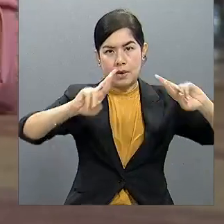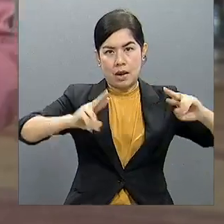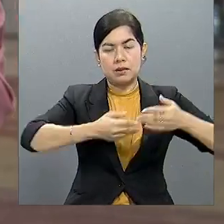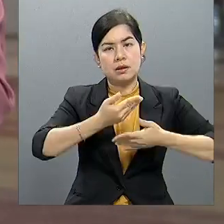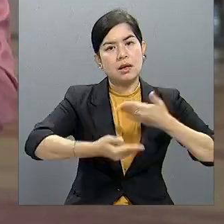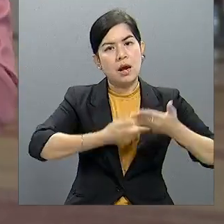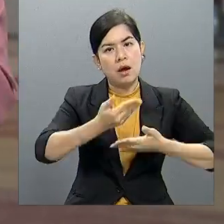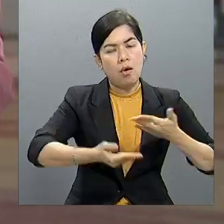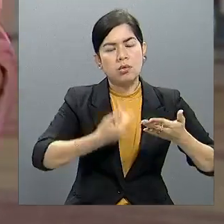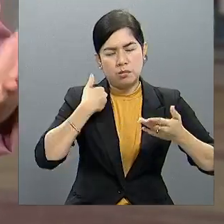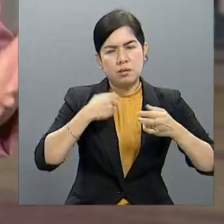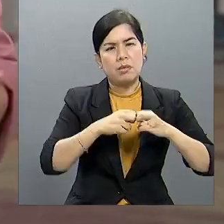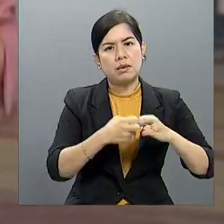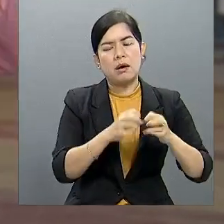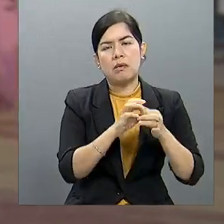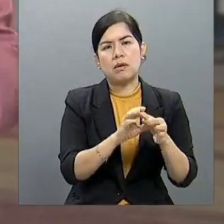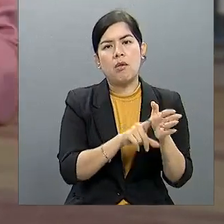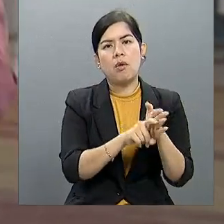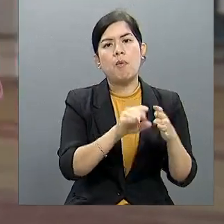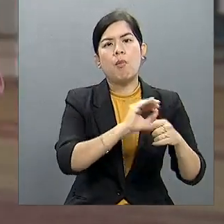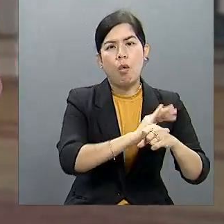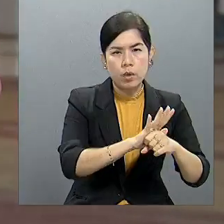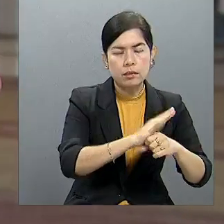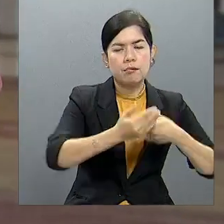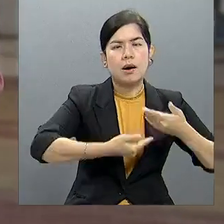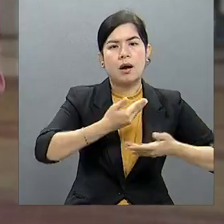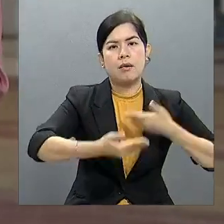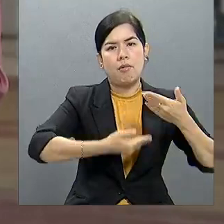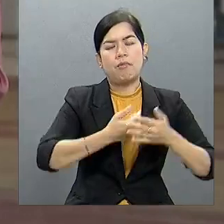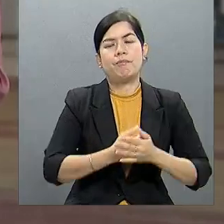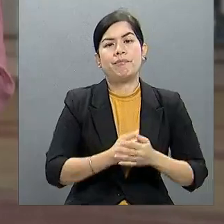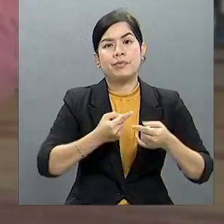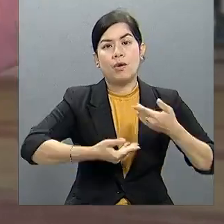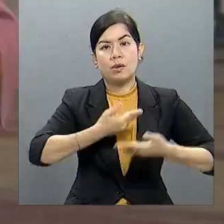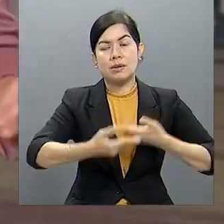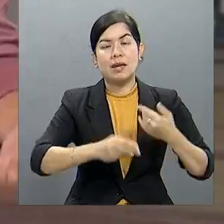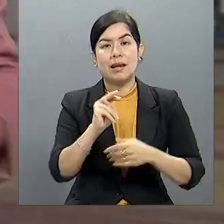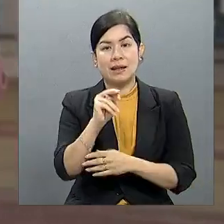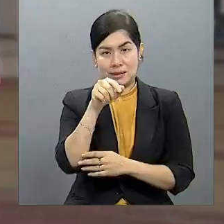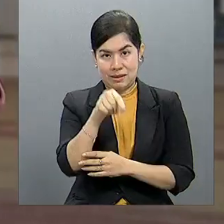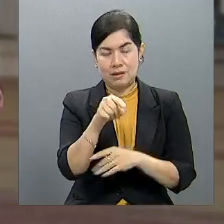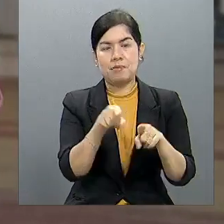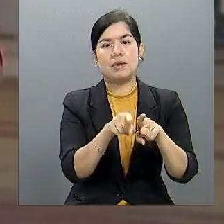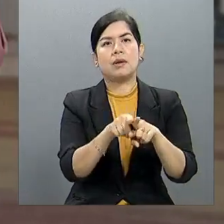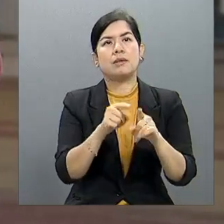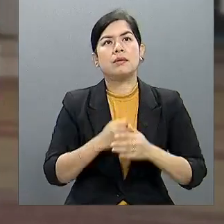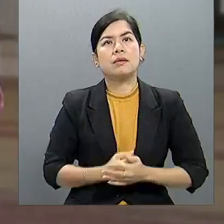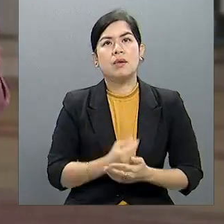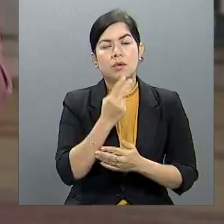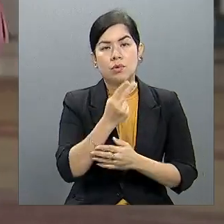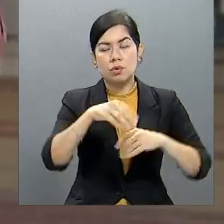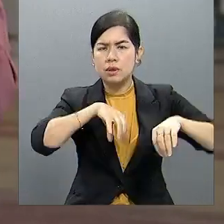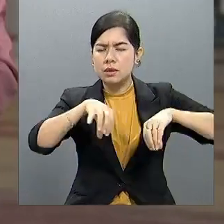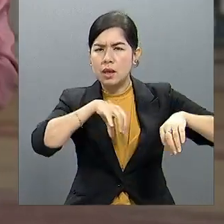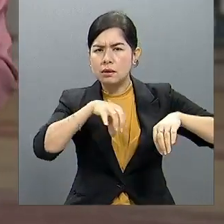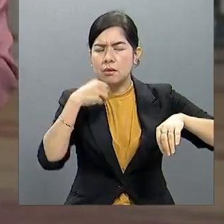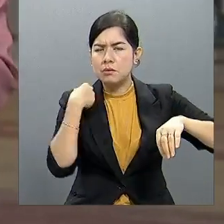กระทบจากโคว 29 มากขายของกันค่ะตลาดนัดยมสยามก็เช่นกันนะคะคุผชมค่ะ บริเวณงานจะมีอะไรบ้างแต่ที่แ่